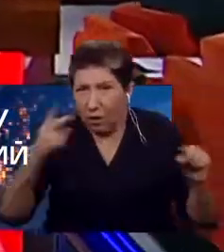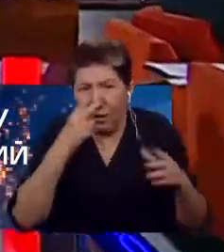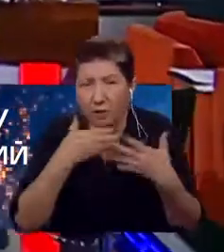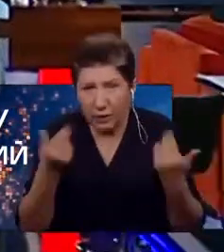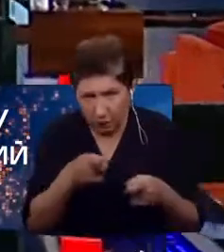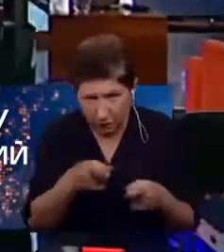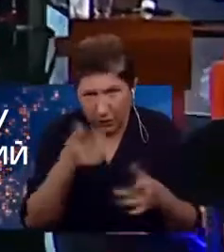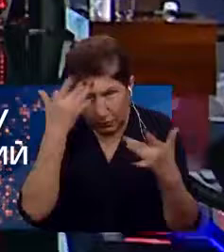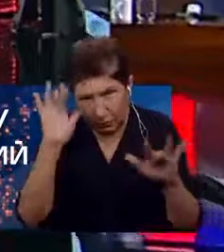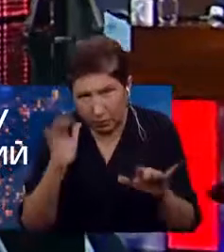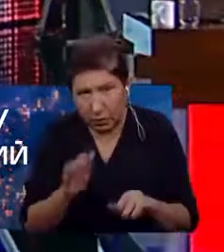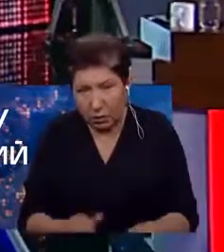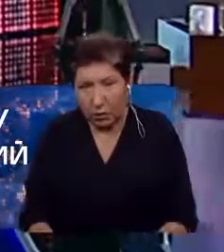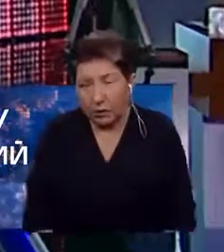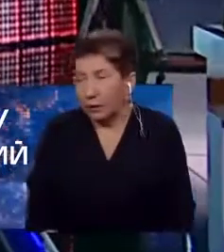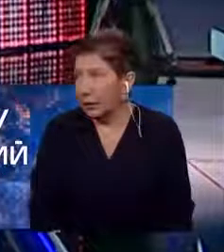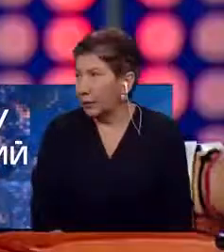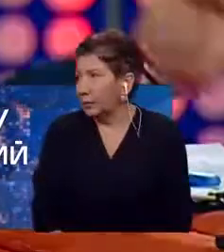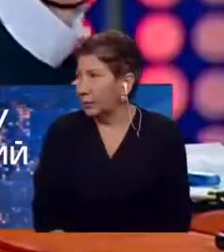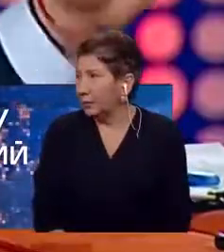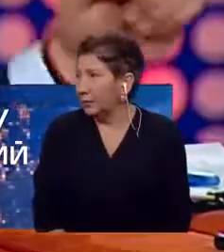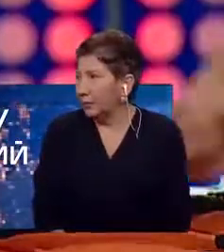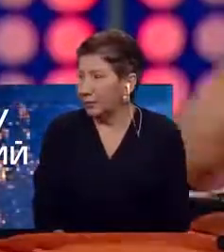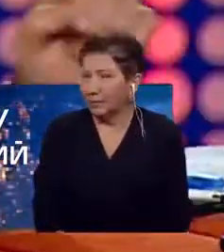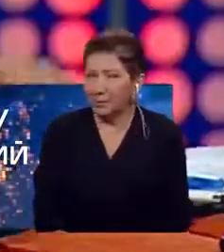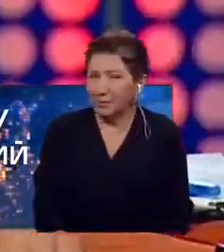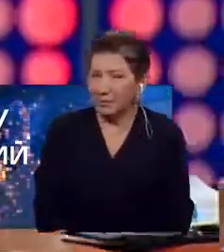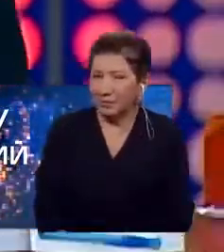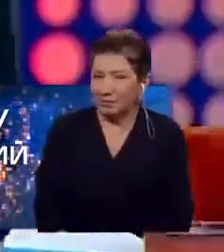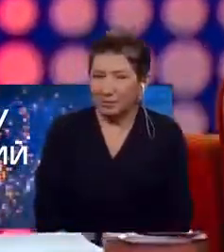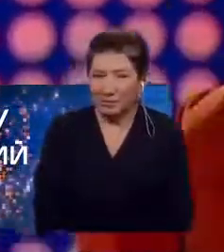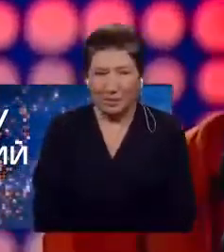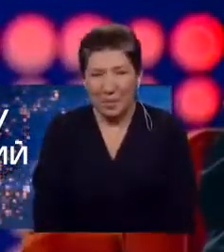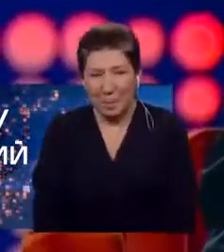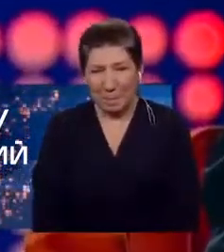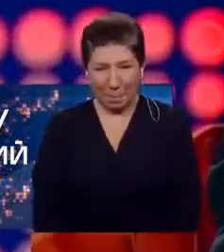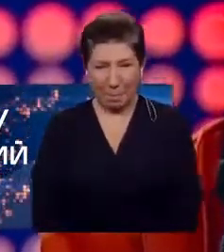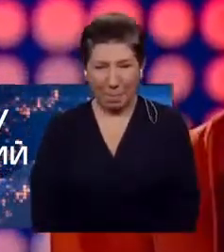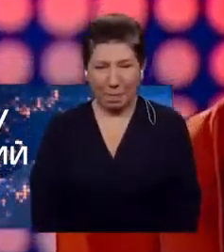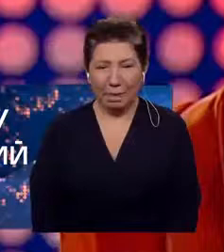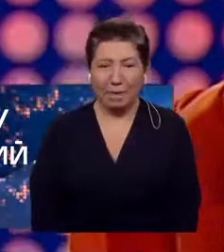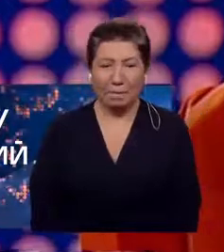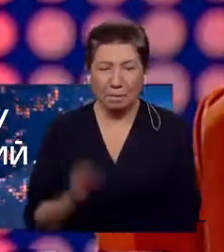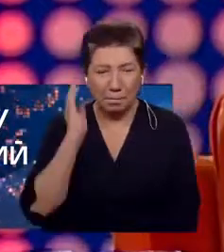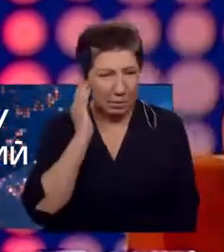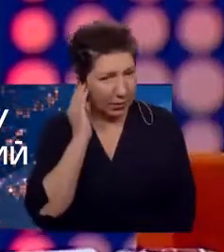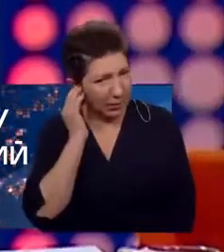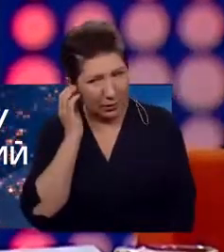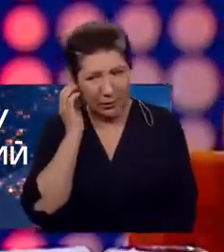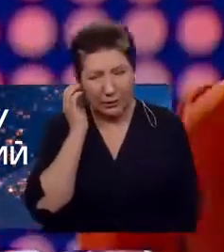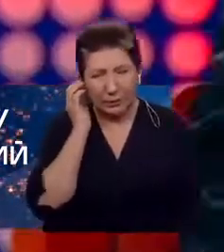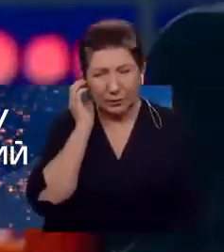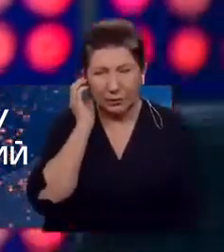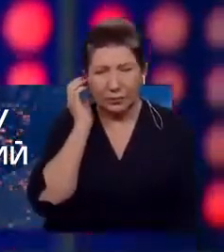видно? Можна відповідати вже? Так, коротка відповідь. Ні, сидіть, все нормально. Мені було зручніше